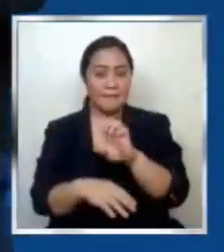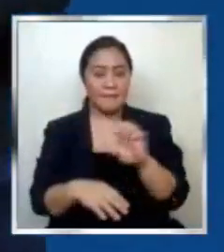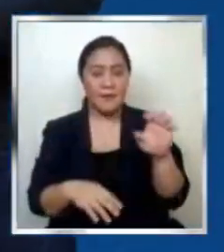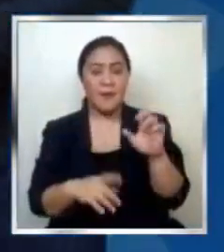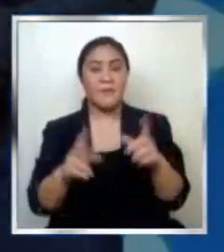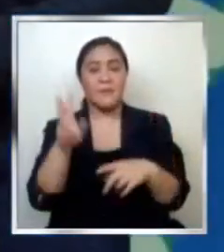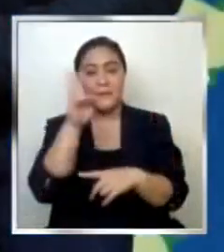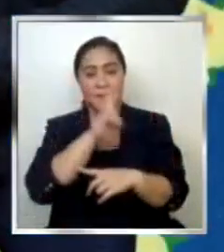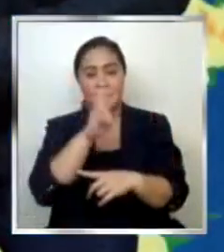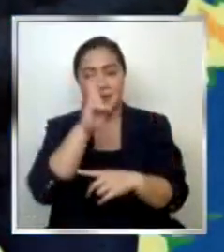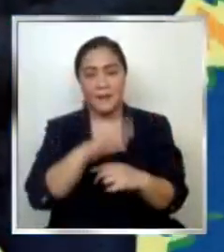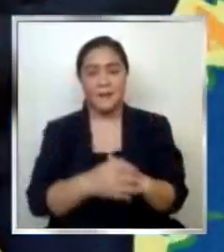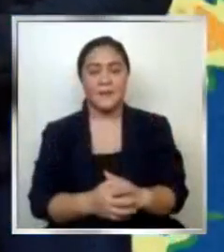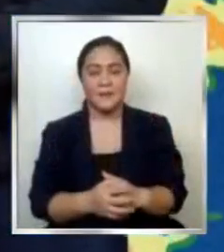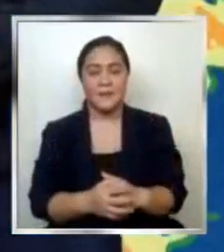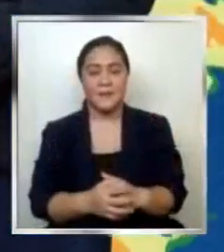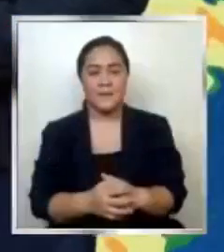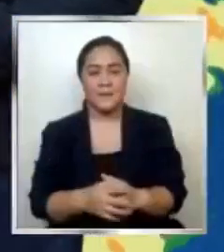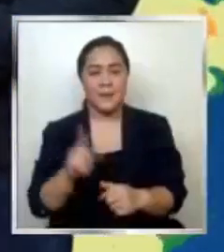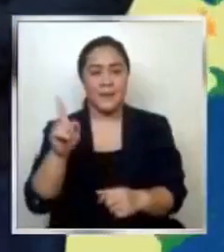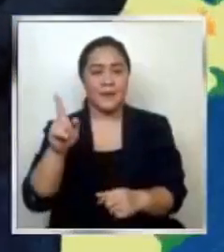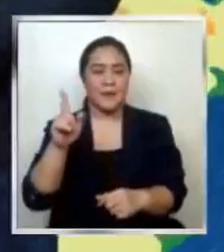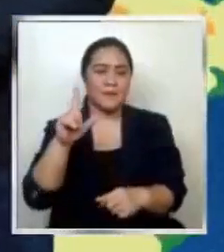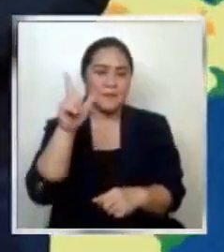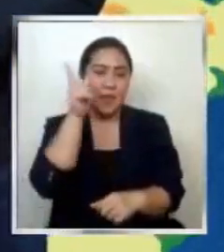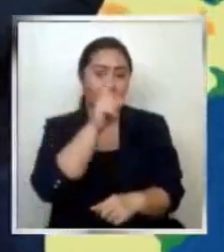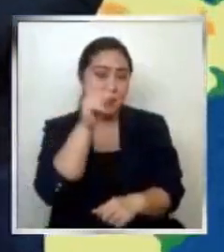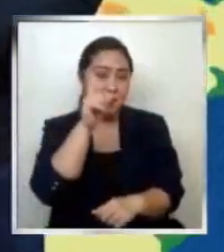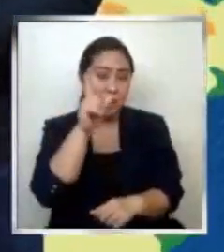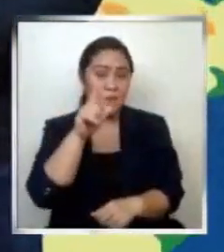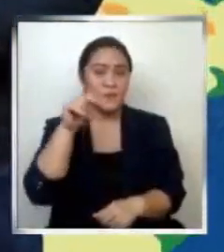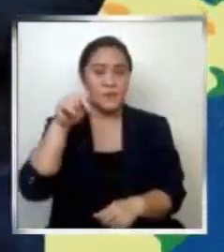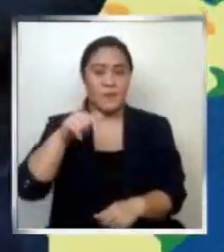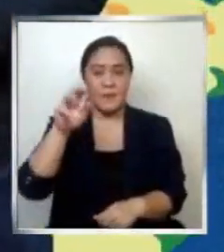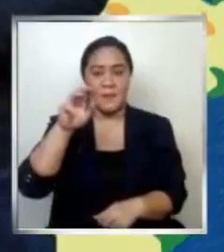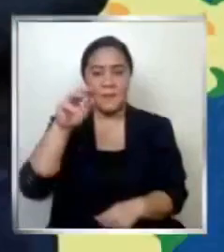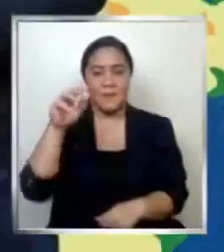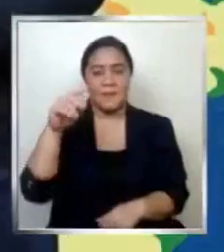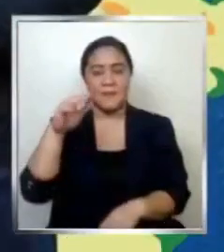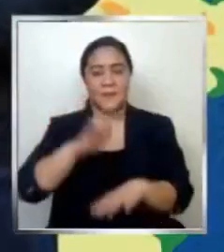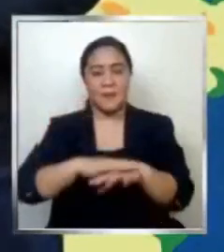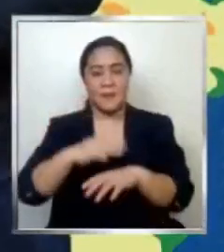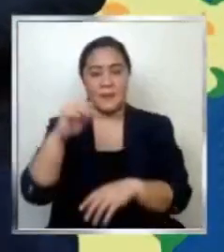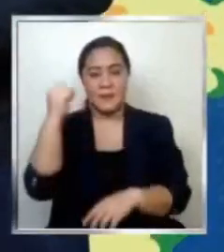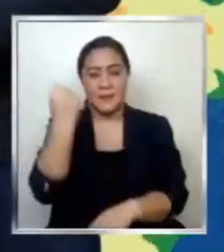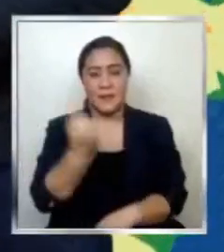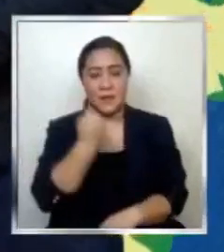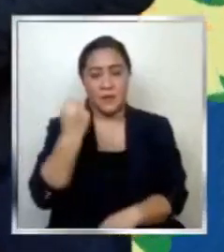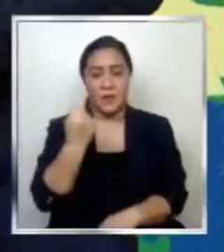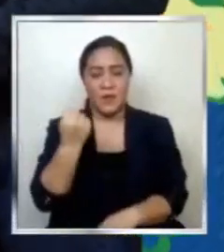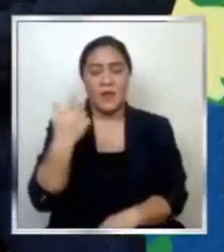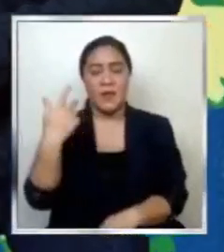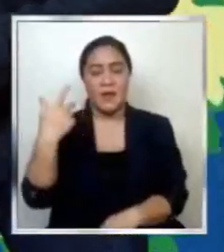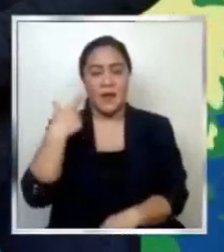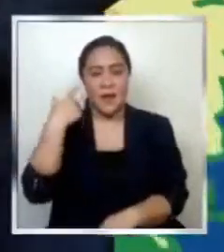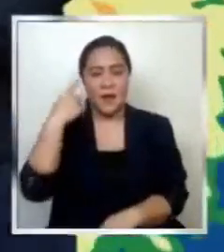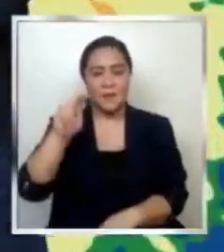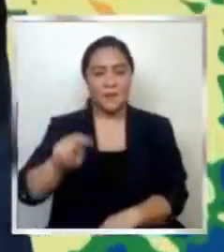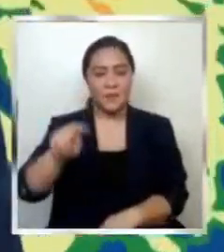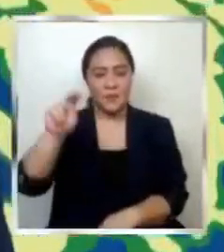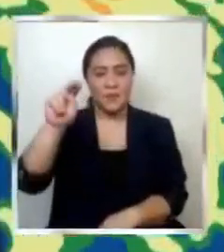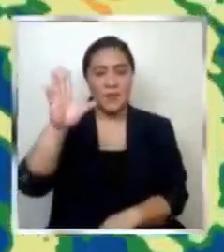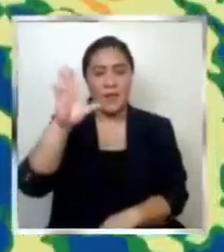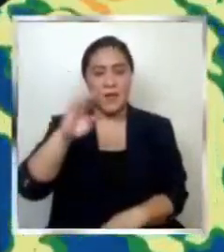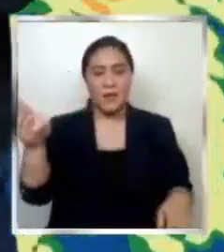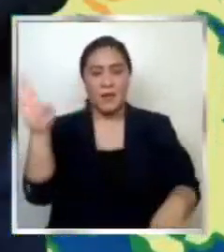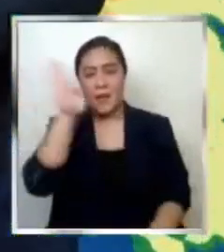Luzon, sa Sabado, mga kapuso, dito ang ulan sa hapon sa may northern section ng Luzon, maging dito sa Bicol region at dyan sa